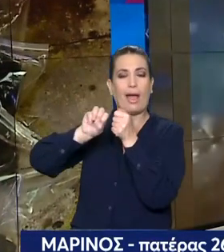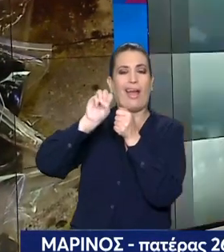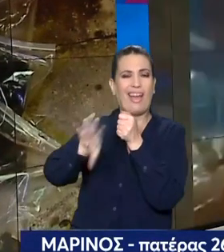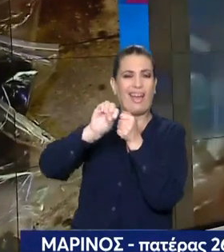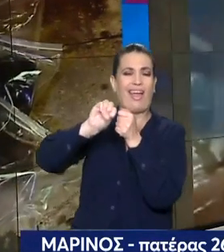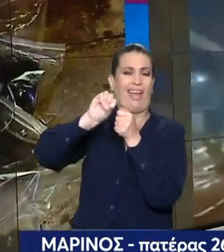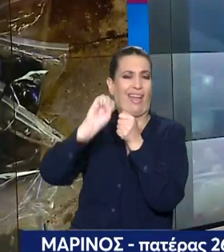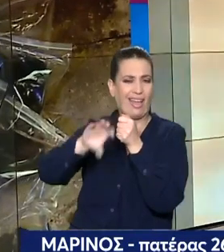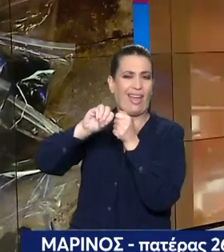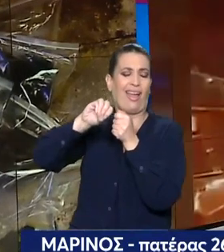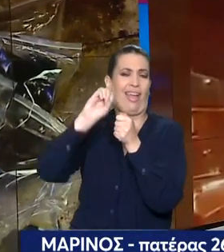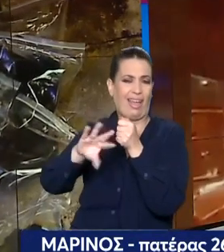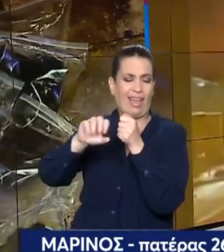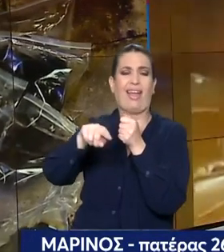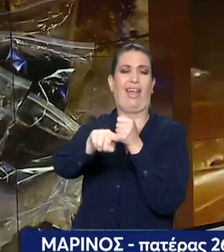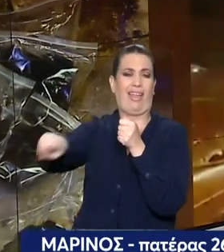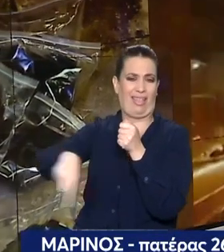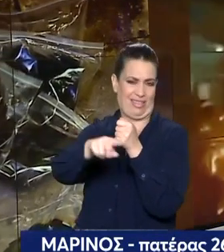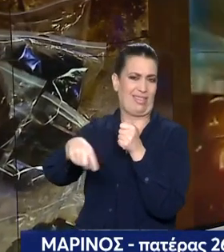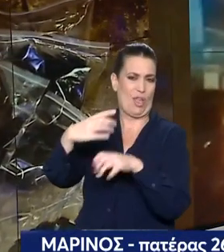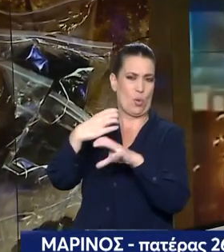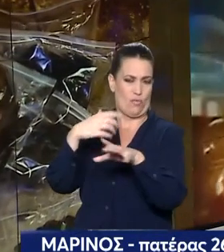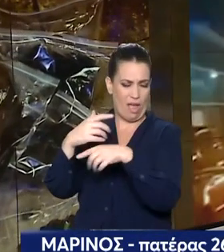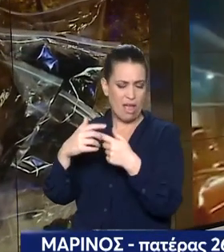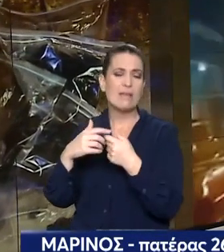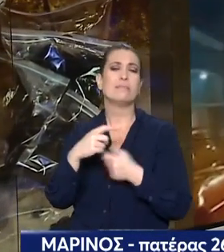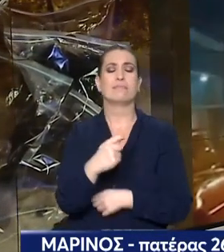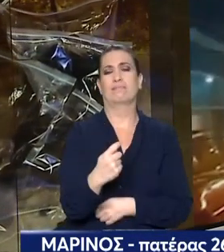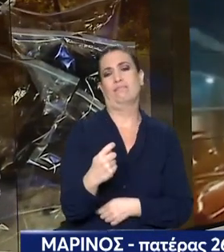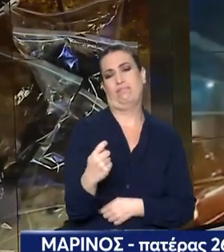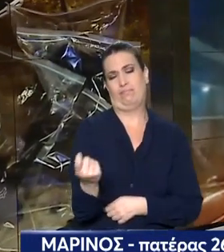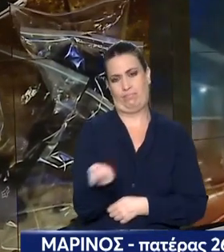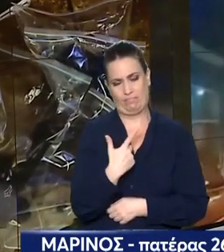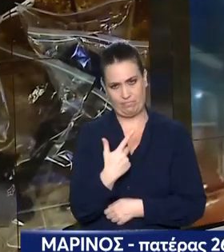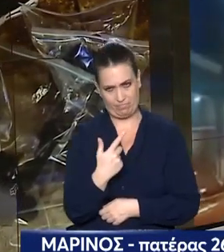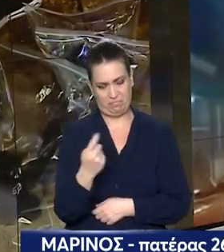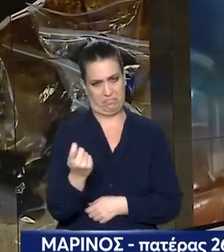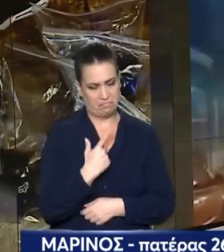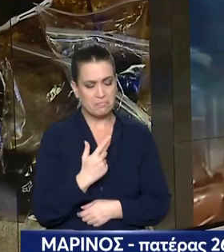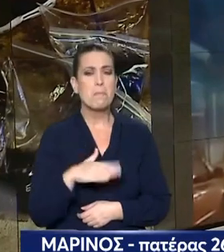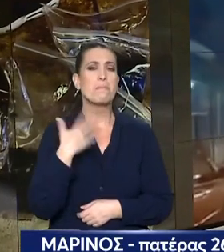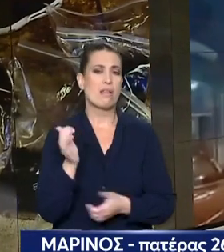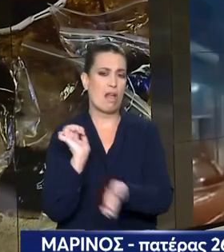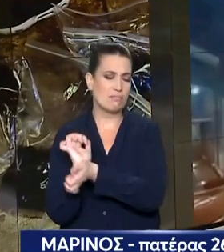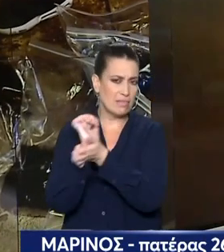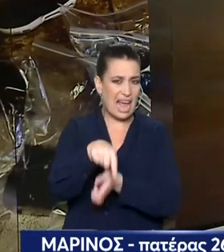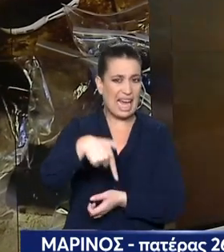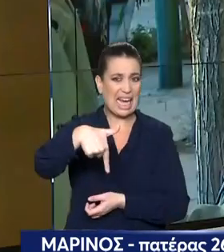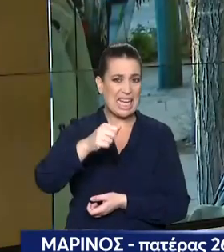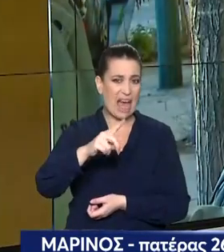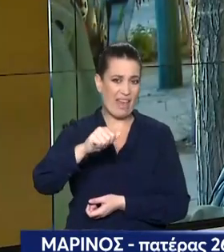Γαδά, έγινε λάθος, πήγα στη Γαδά πάνω. Τελικά μας είπαν ότι επειδή είναι πολλά άτομα θα φέρανε εδώ στον μεταγωγό. Μάλιστα.